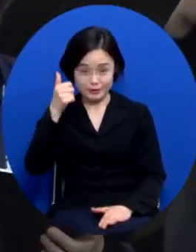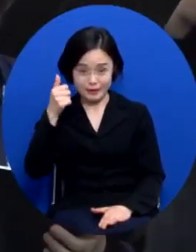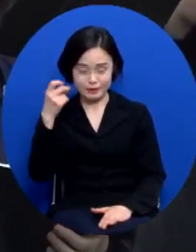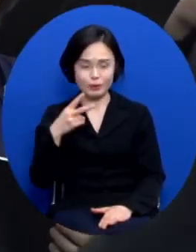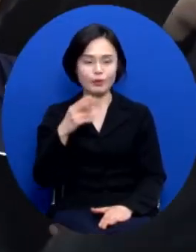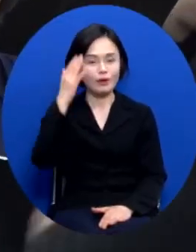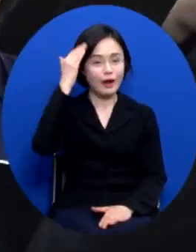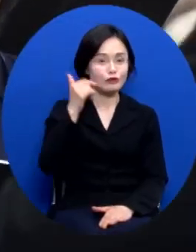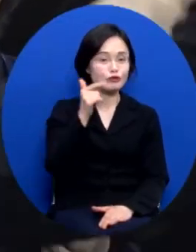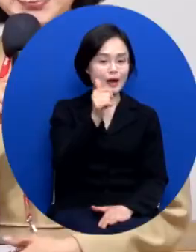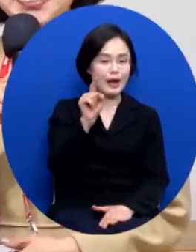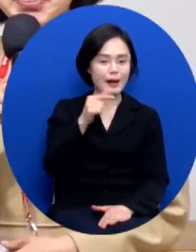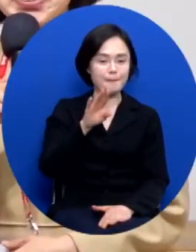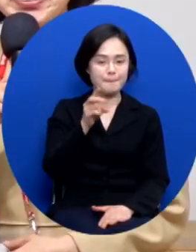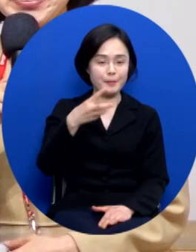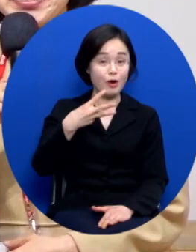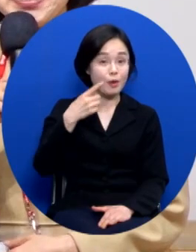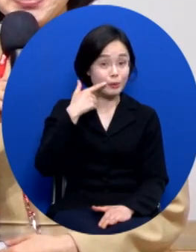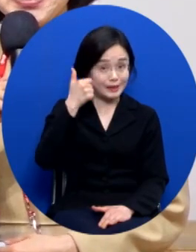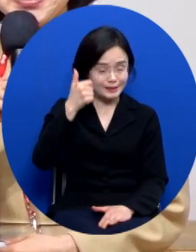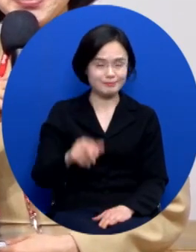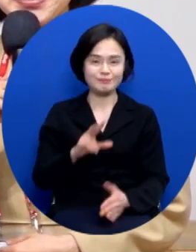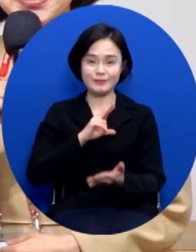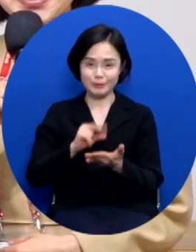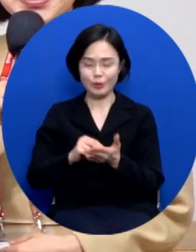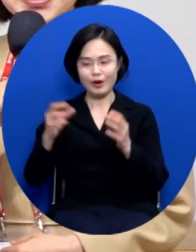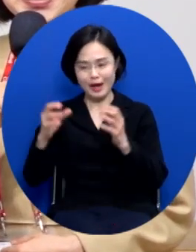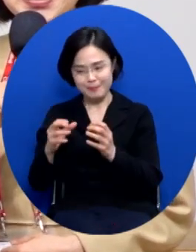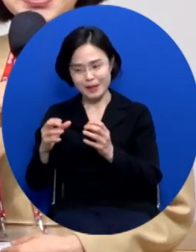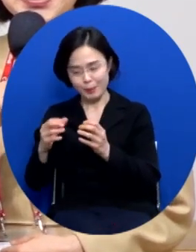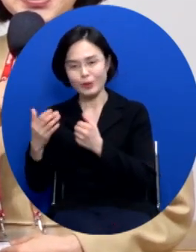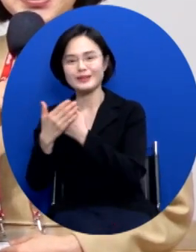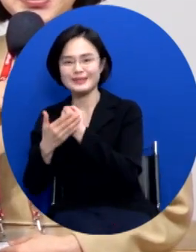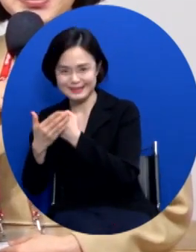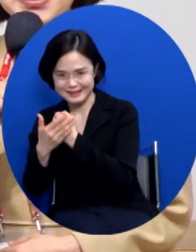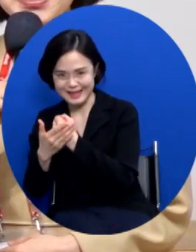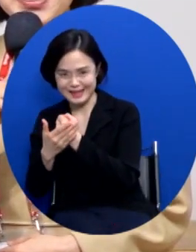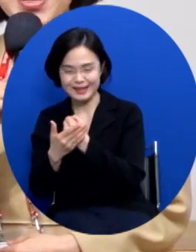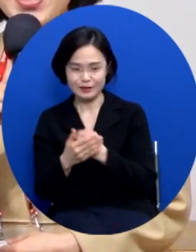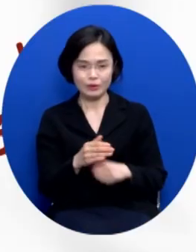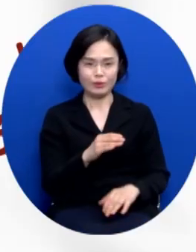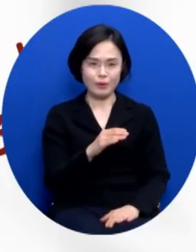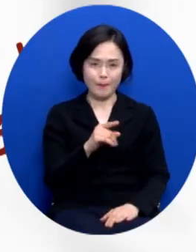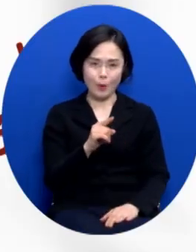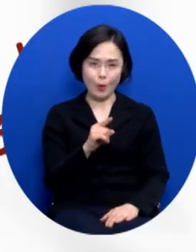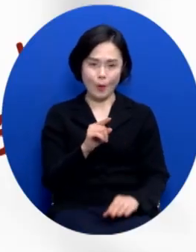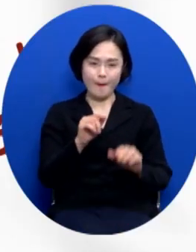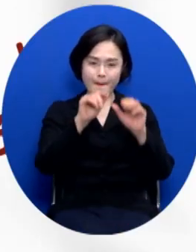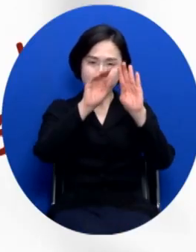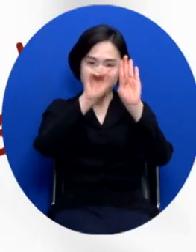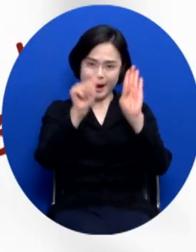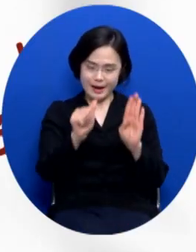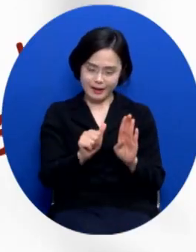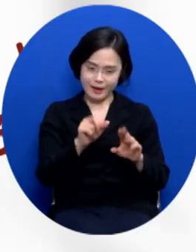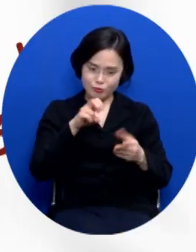순복음교회 한별 목사가 각각 함께 모이는 은혜, 바알에게 무릎 꿇지 않은 7천인을 제목으로 말씀을 선포했습니다.